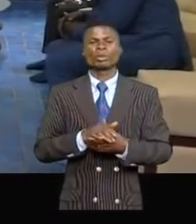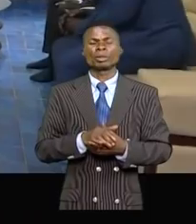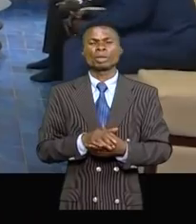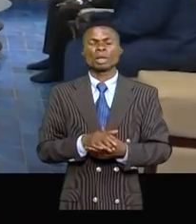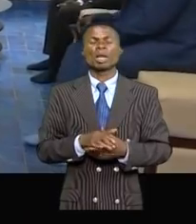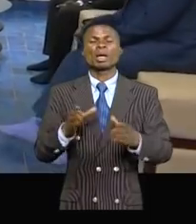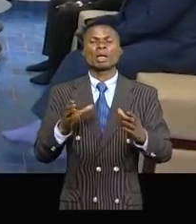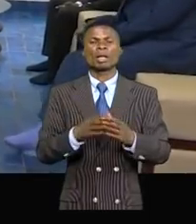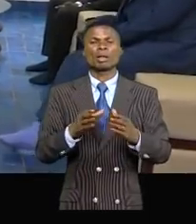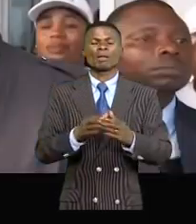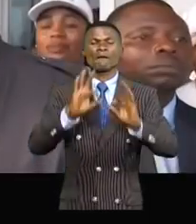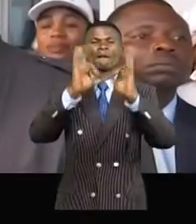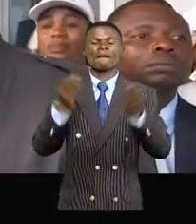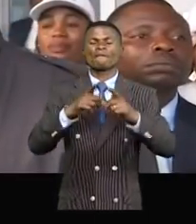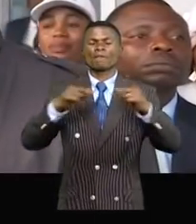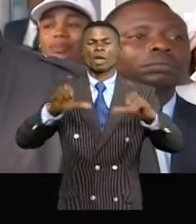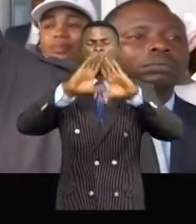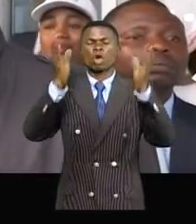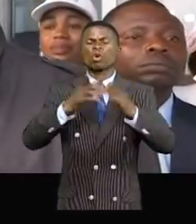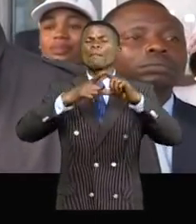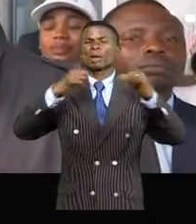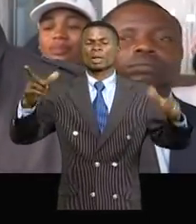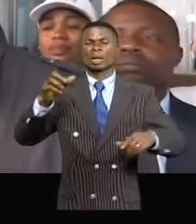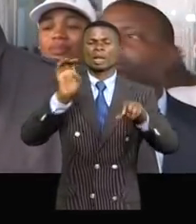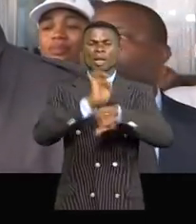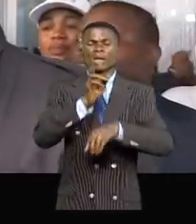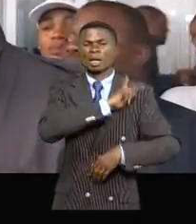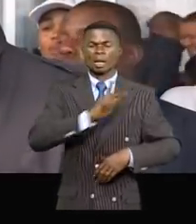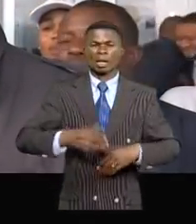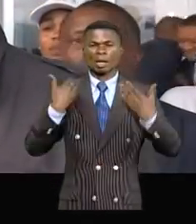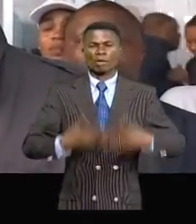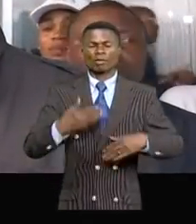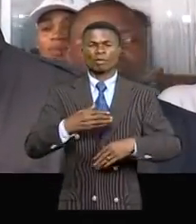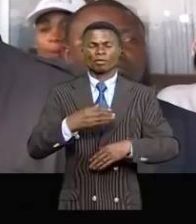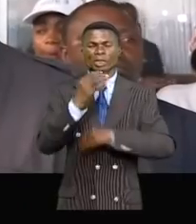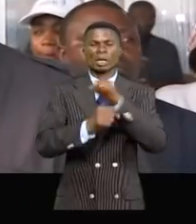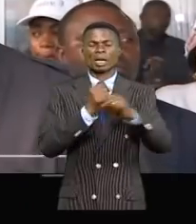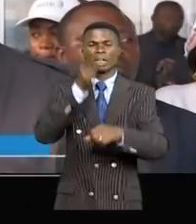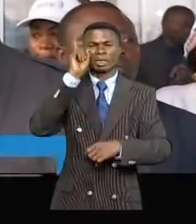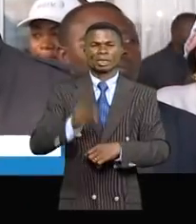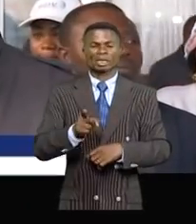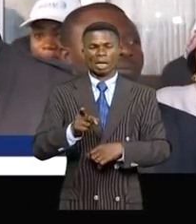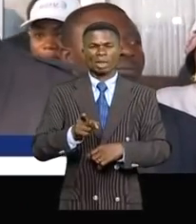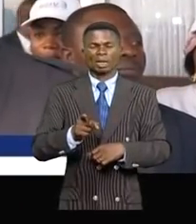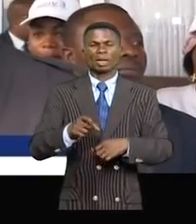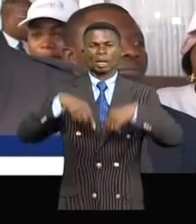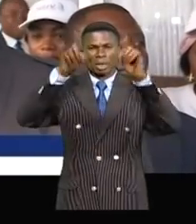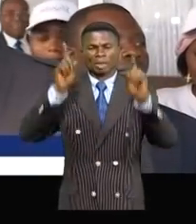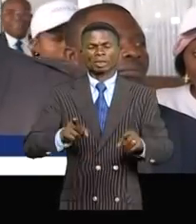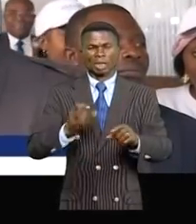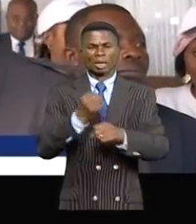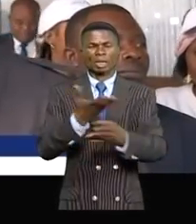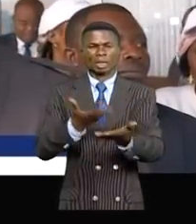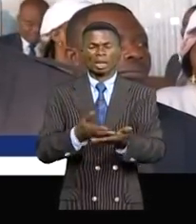la grande famille, la grande communauté kimbanguiste va célébrer le centenaire de son existence pour